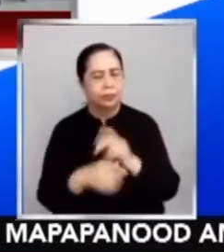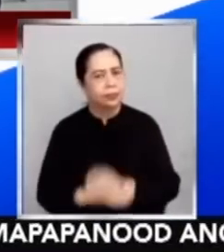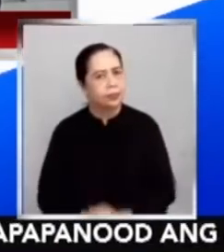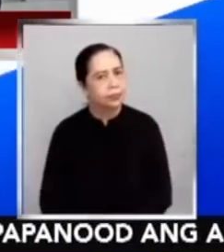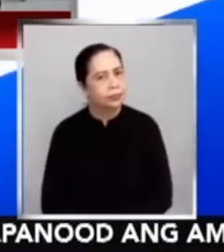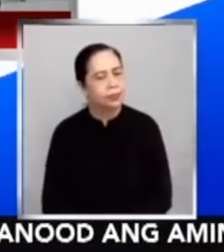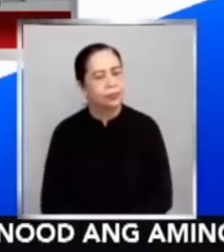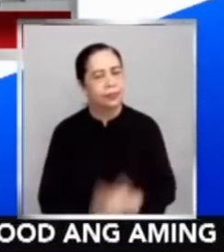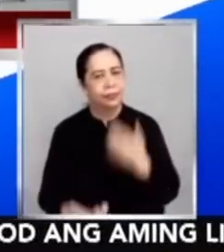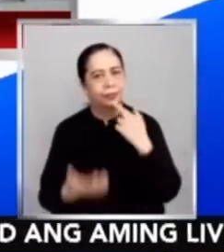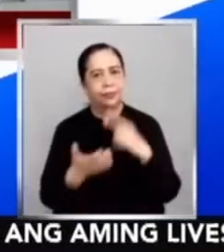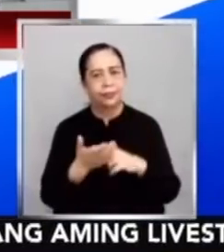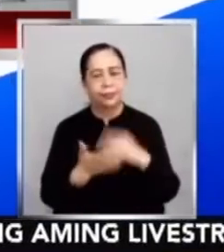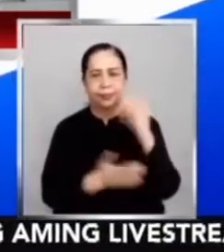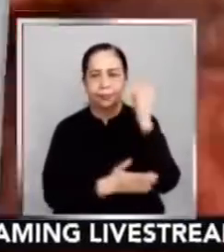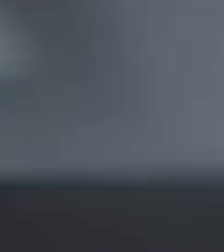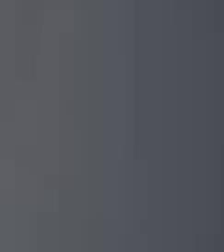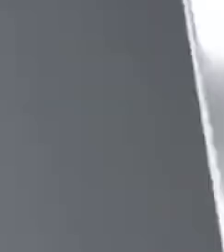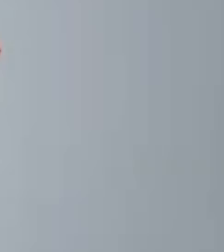nakatutok si Dano Tingkungko.